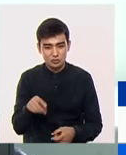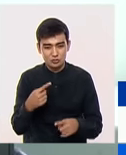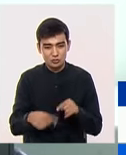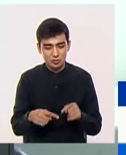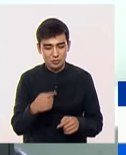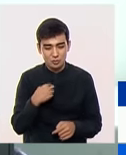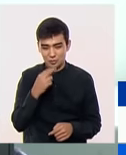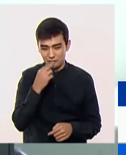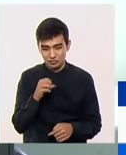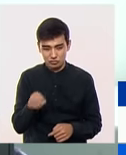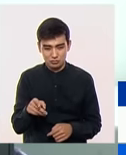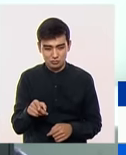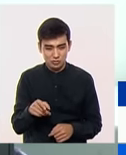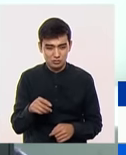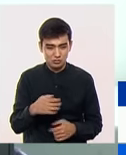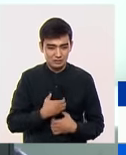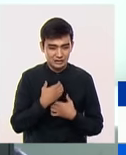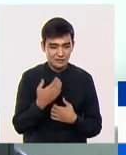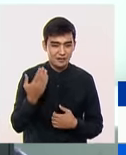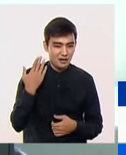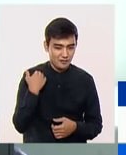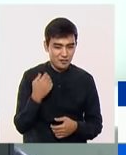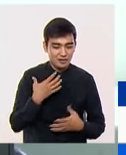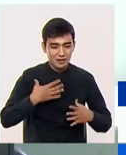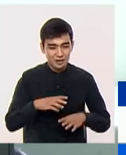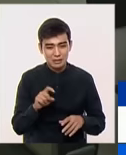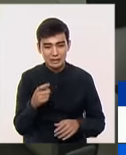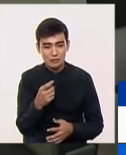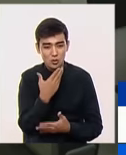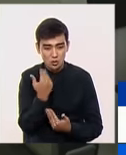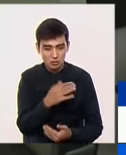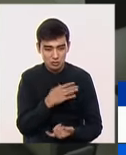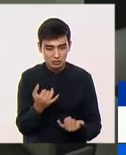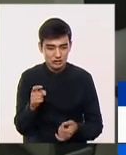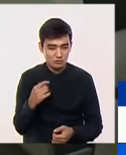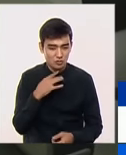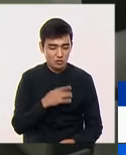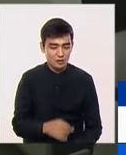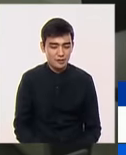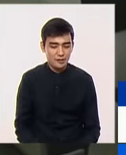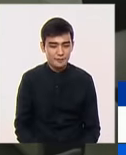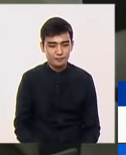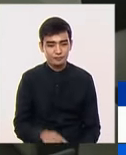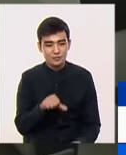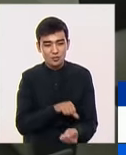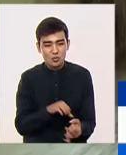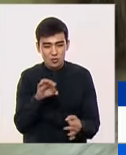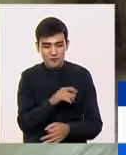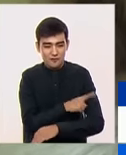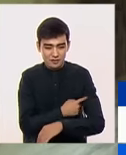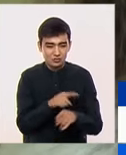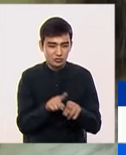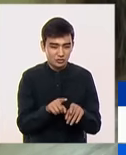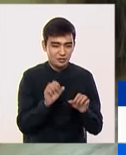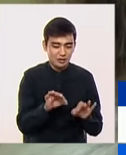на новой франции не было никакой химии в отделении наркологии врачи также рассказывают о